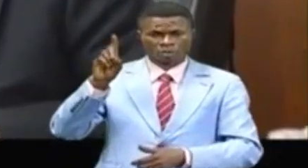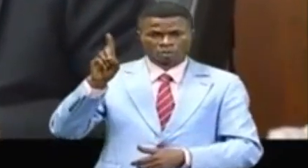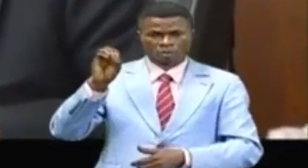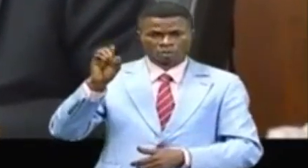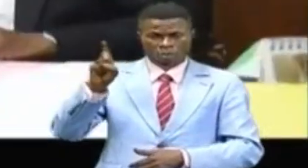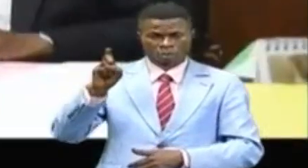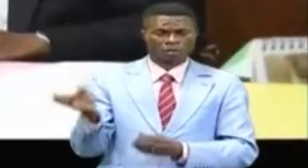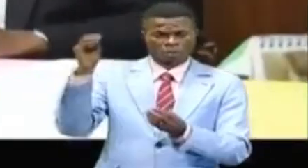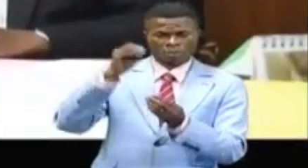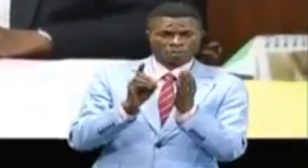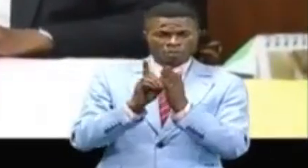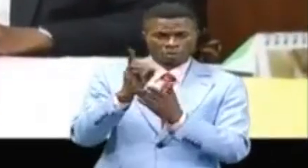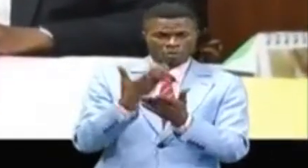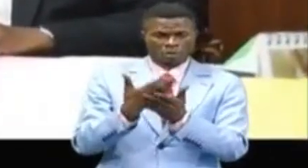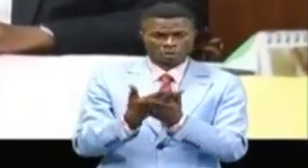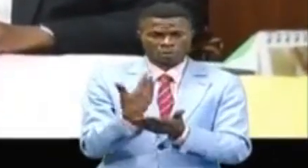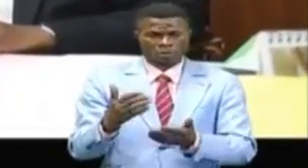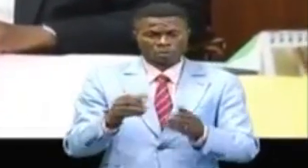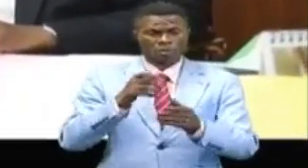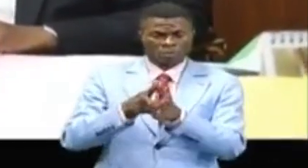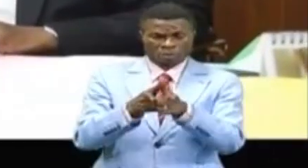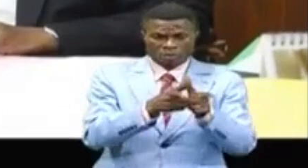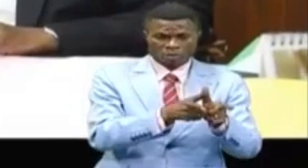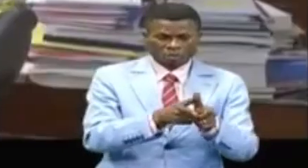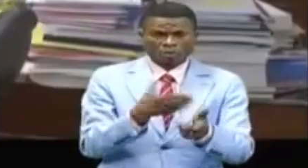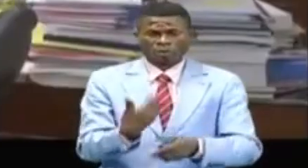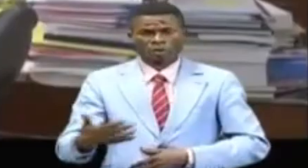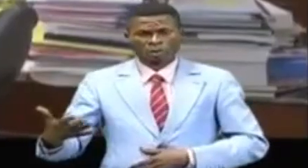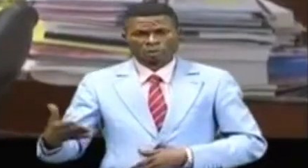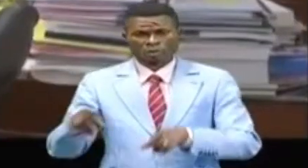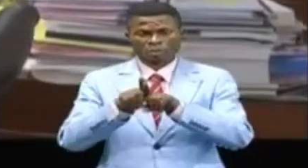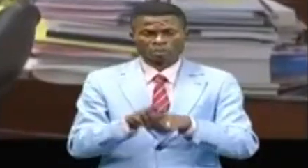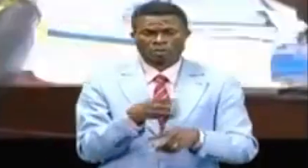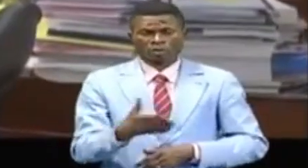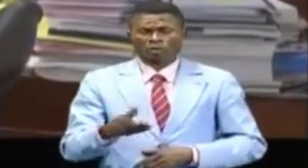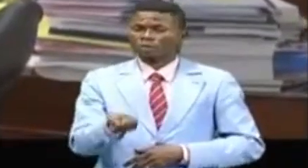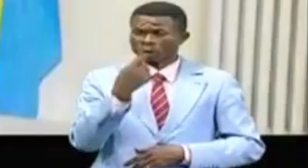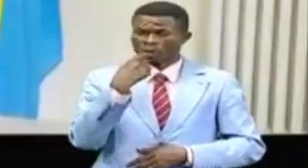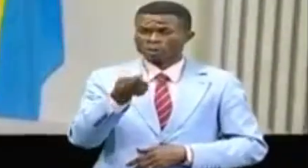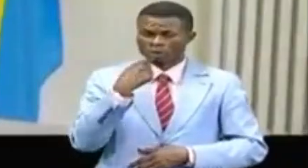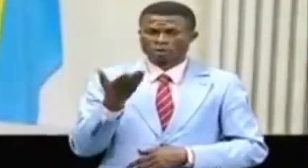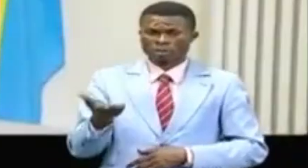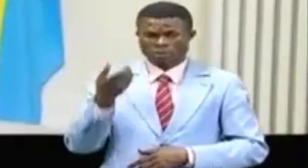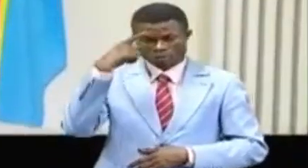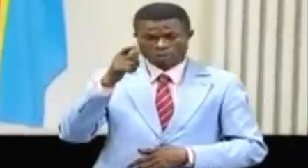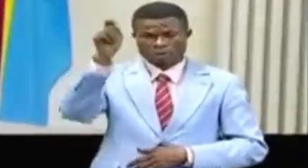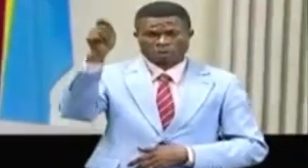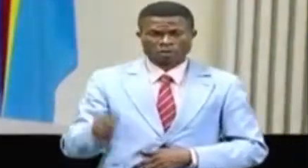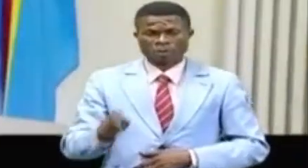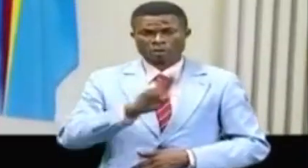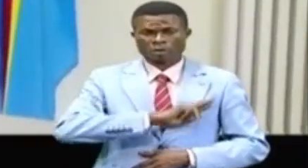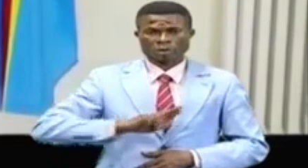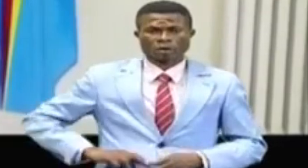une intense activité de production d'armement, d'équipement et de production médico-pharmaceutique pour les forces armées de la